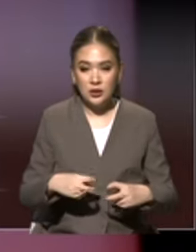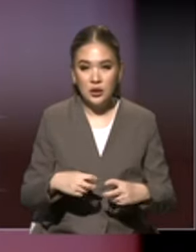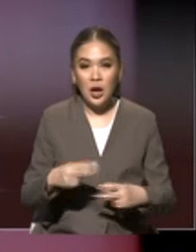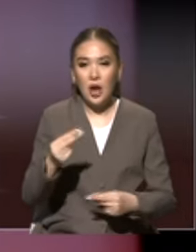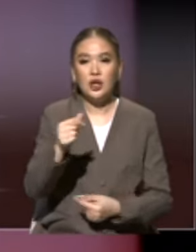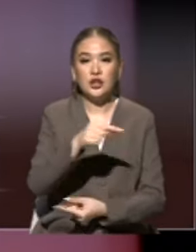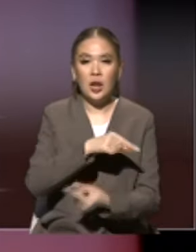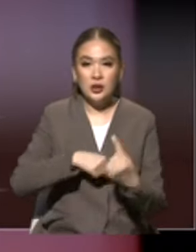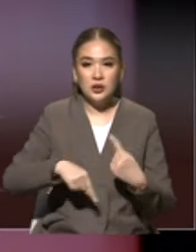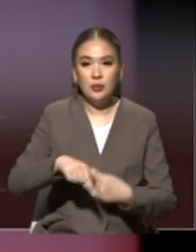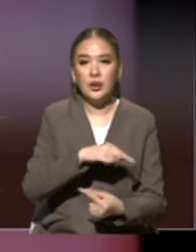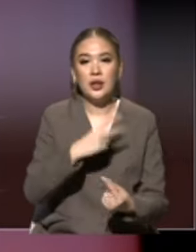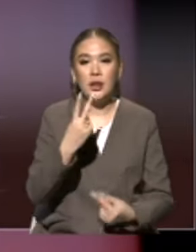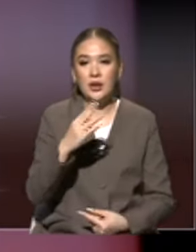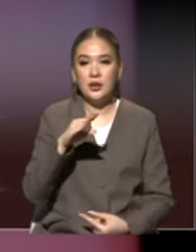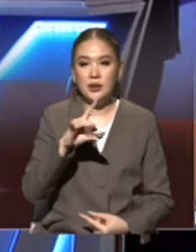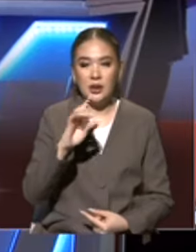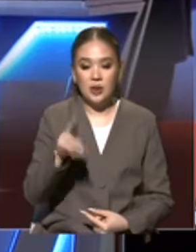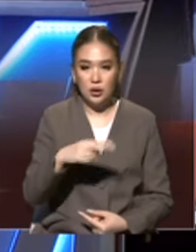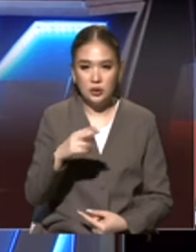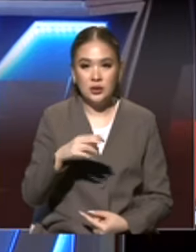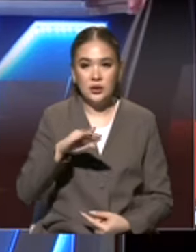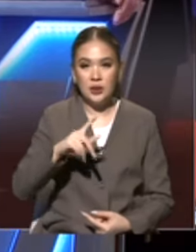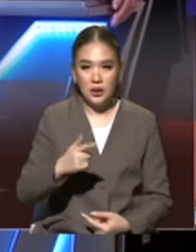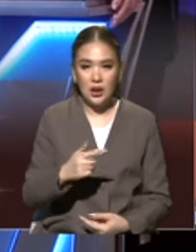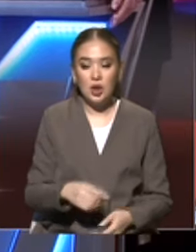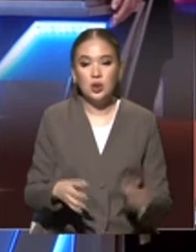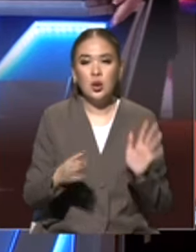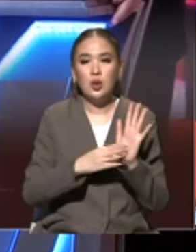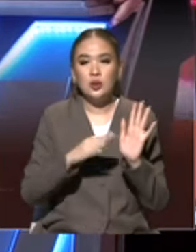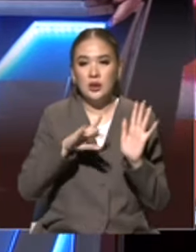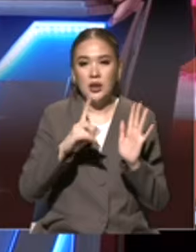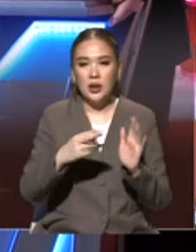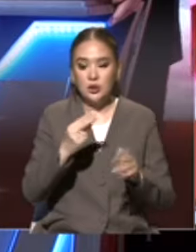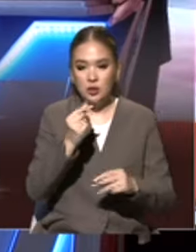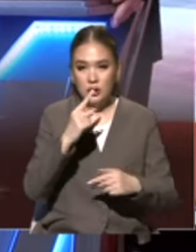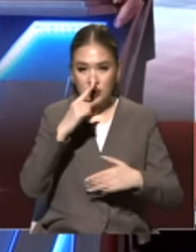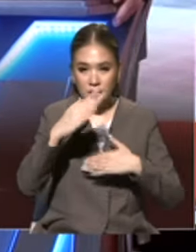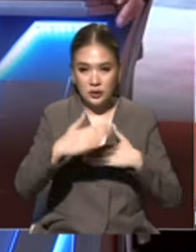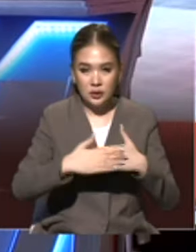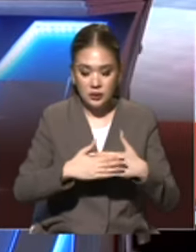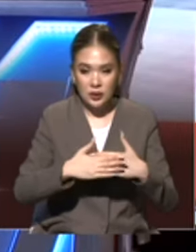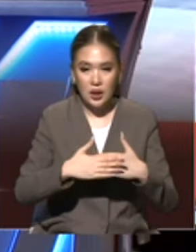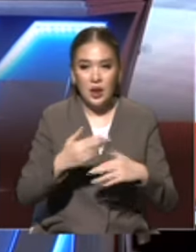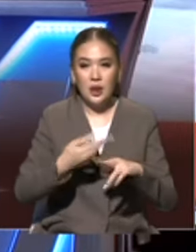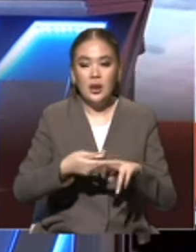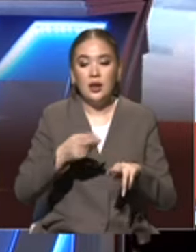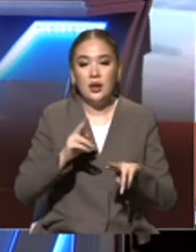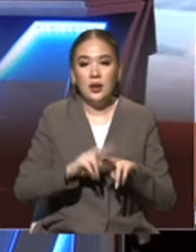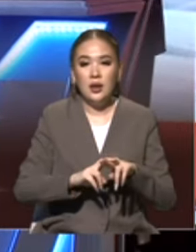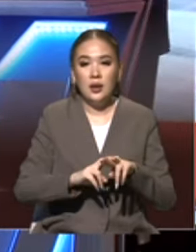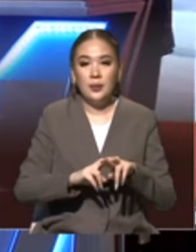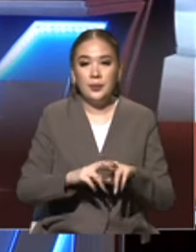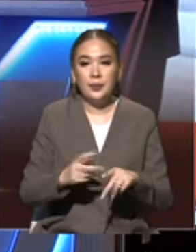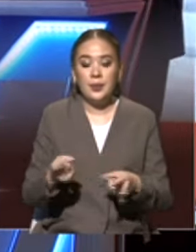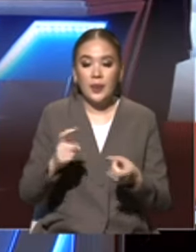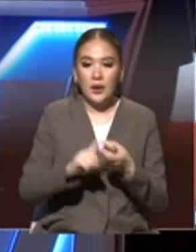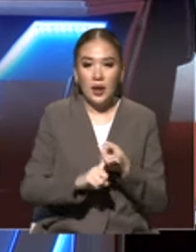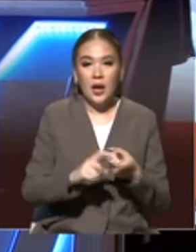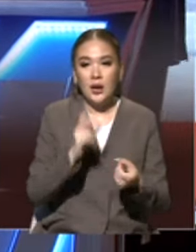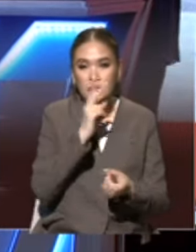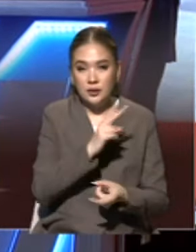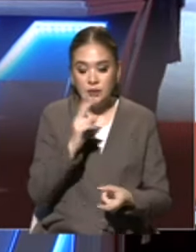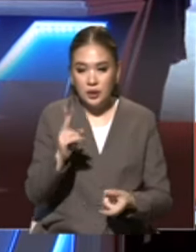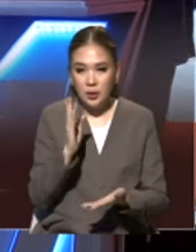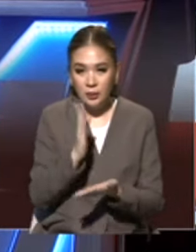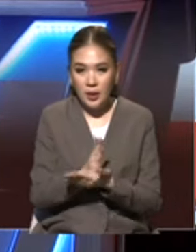айналымы 2 триллион теңге. Соның барлығы сол 9 триллион теңгенің көлемінде ғой. Сондықтан бұл бір жағынан былай қарайтаныңыз үлкен қаржы сияқты, а бірақ